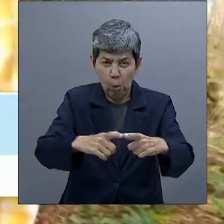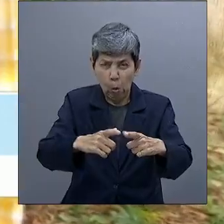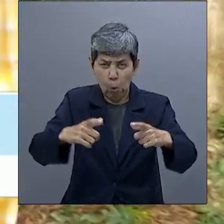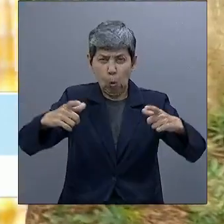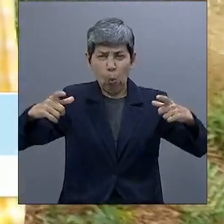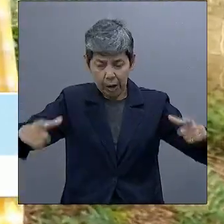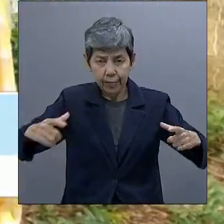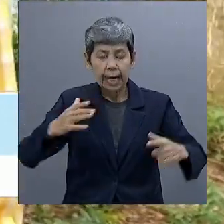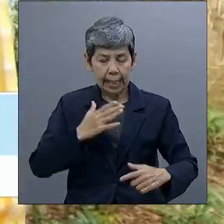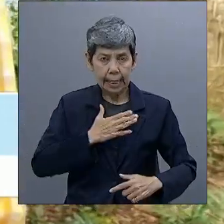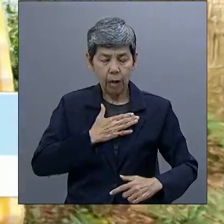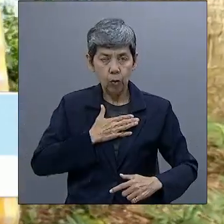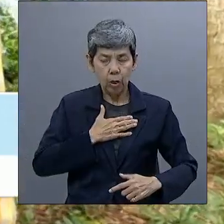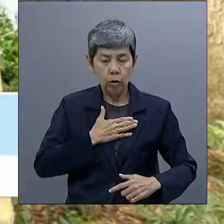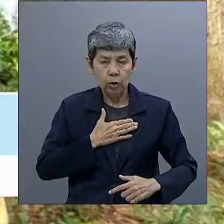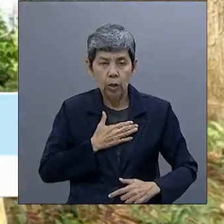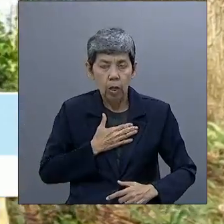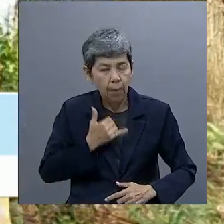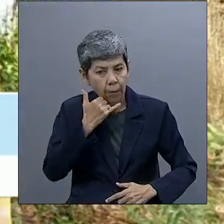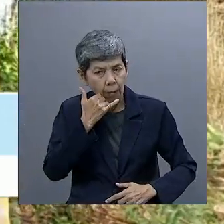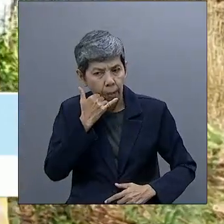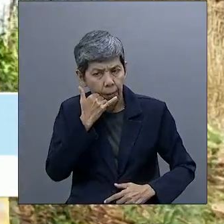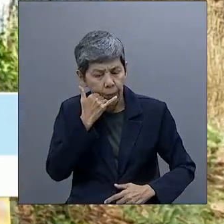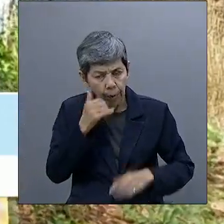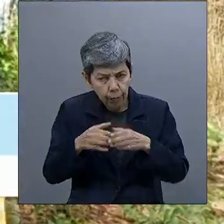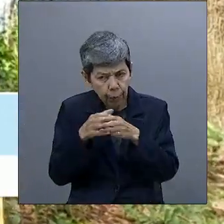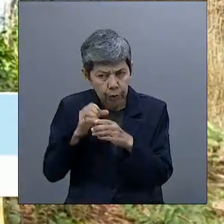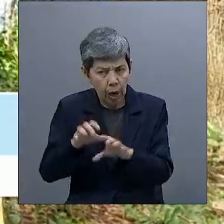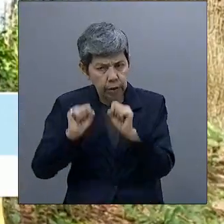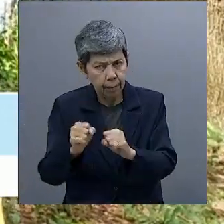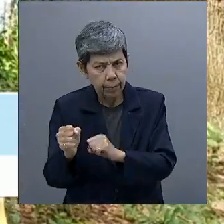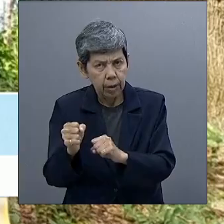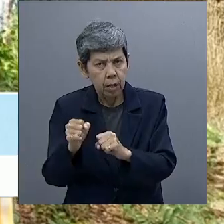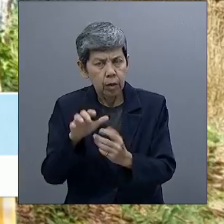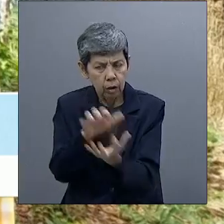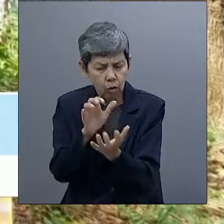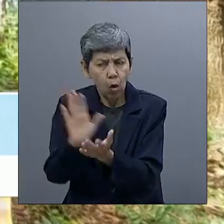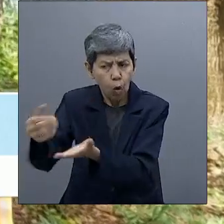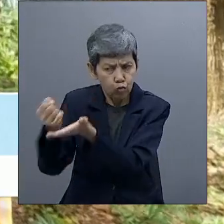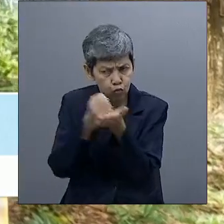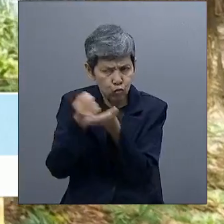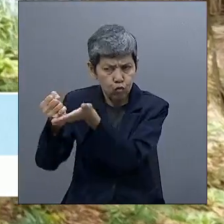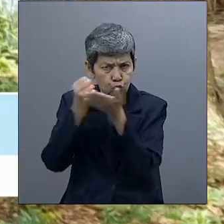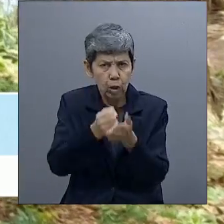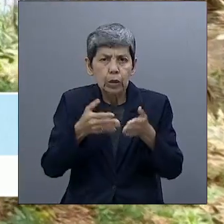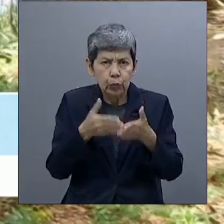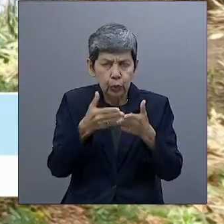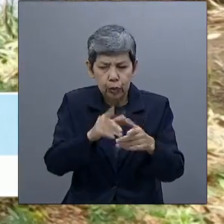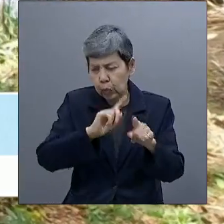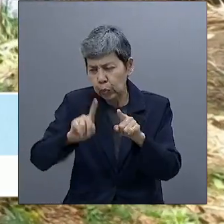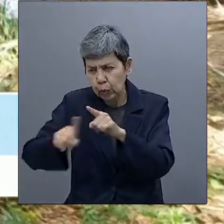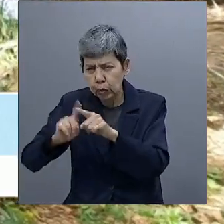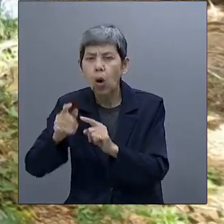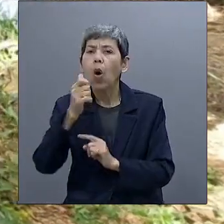ะประสานหน่วยชลวันนะคะว่าลงดูก็อาจจะขอสนับสนุนเรืออุปกรณ์อะไรจากอ